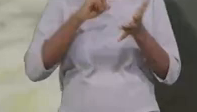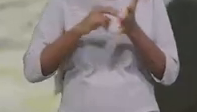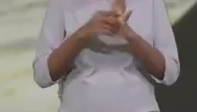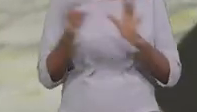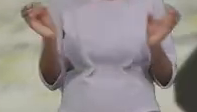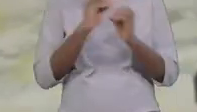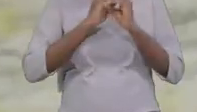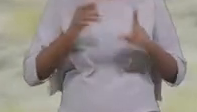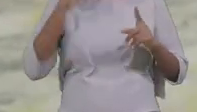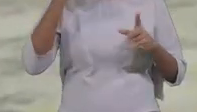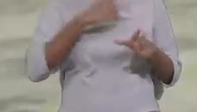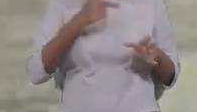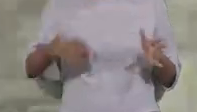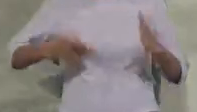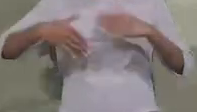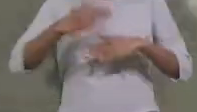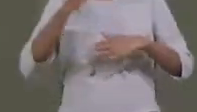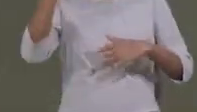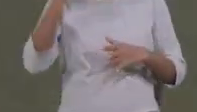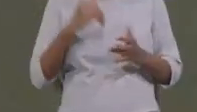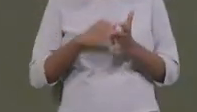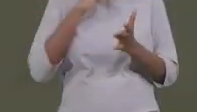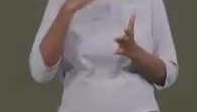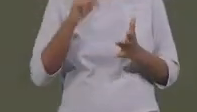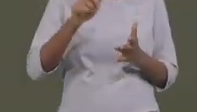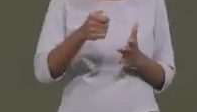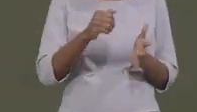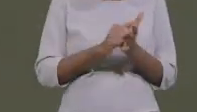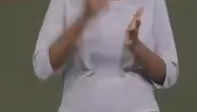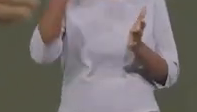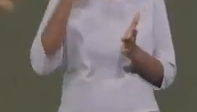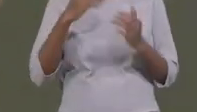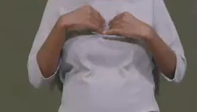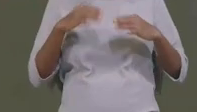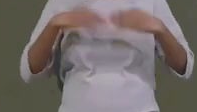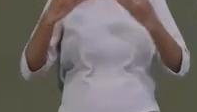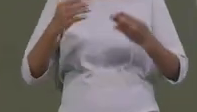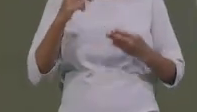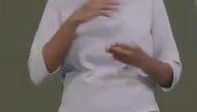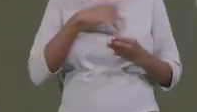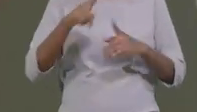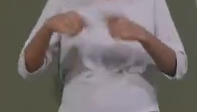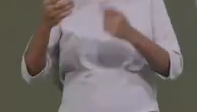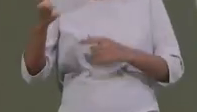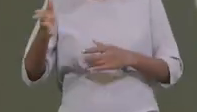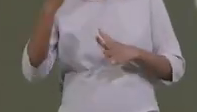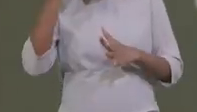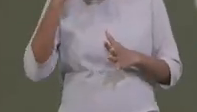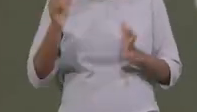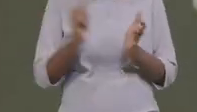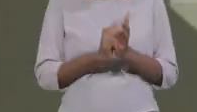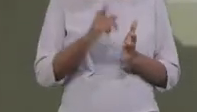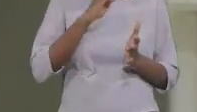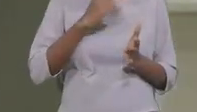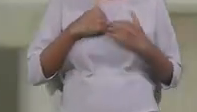ne veut rien dire. Mais le royaume des cieux, c'est la clé que Dieu t'a donnée. Et tu vas